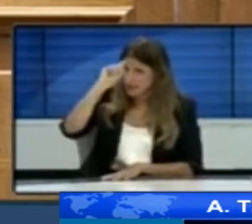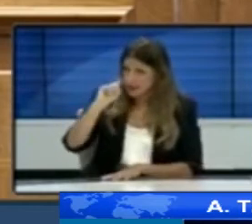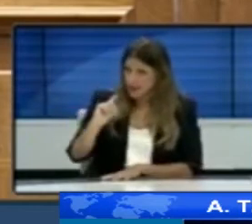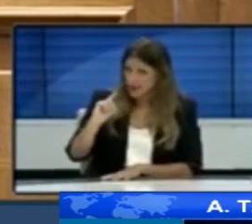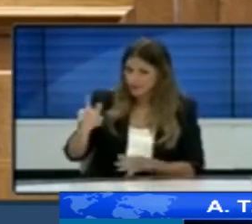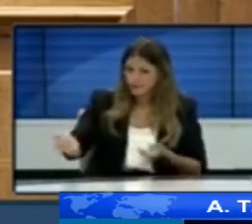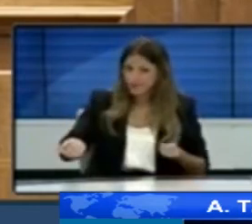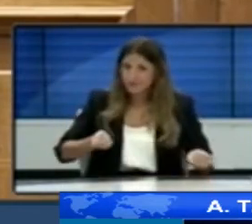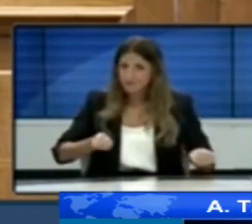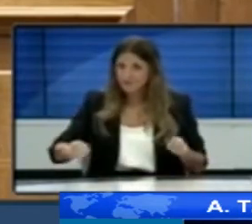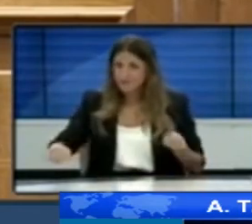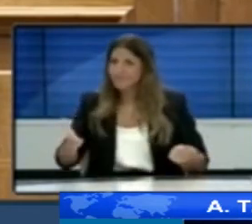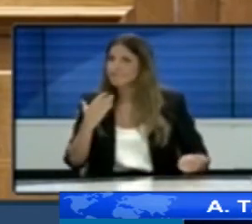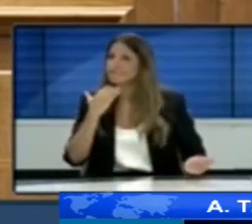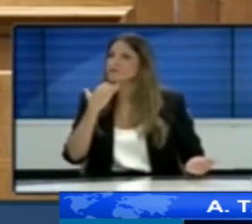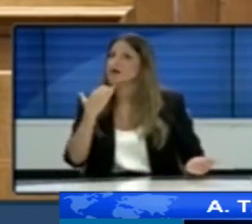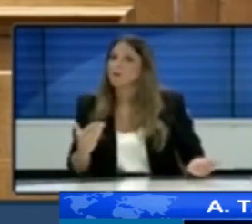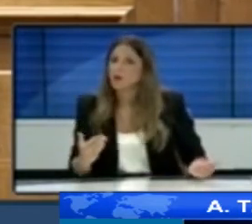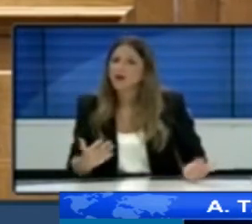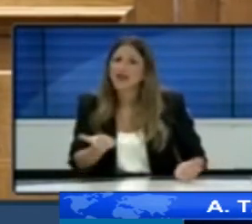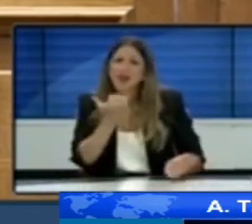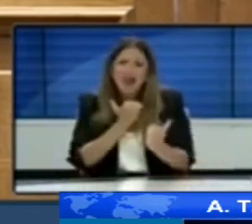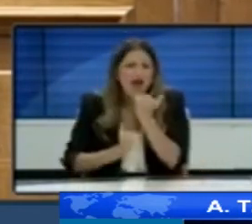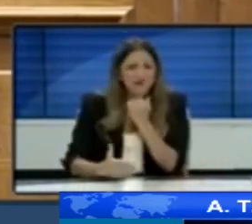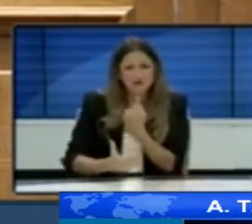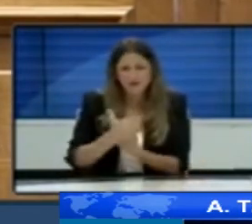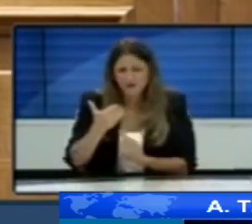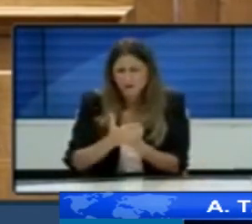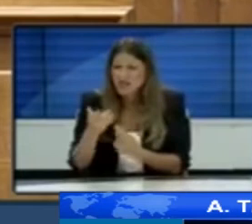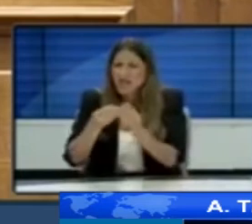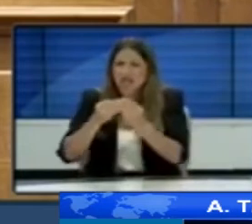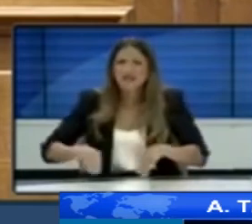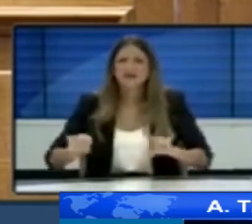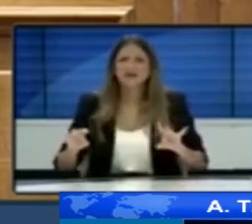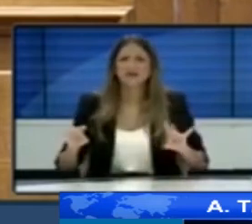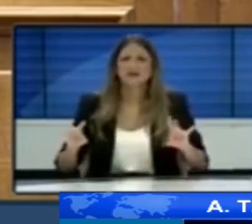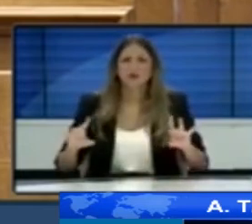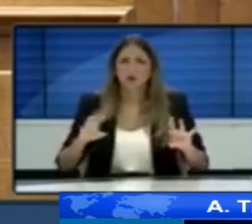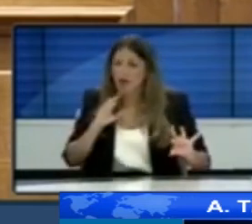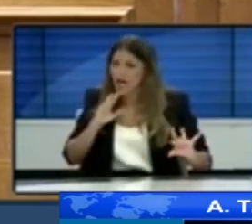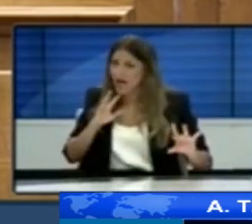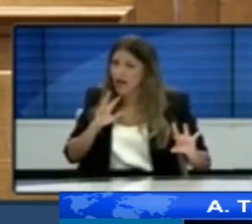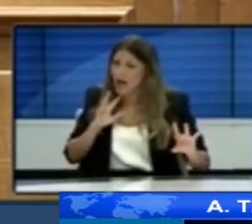δραματικές συνέπειες των πολιτικών σας επιλογών. Και κάθε μέρα που περνάει